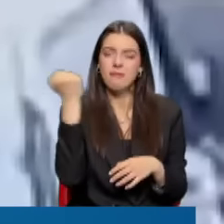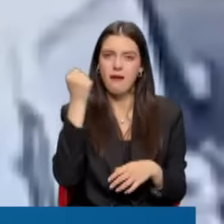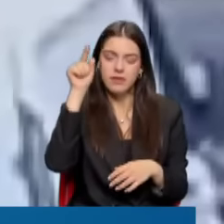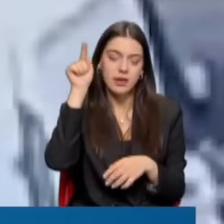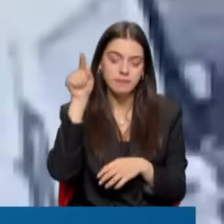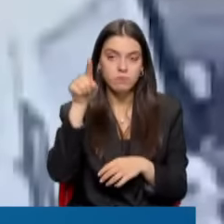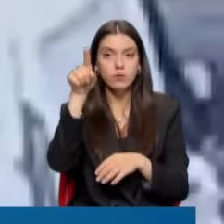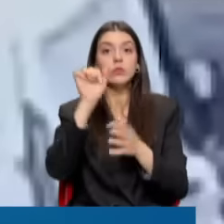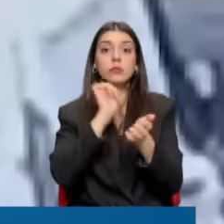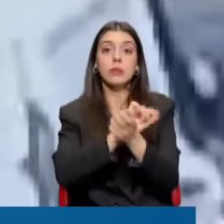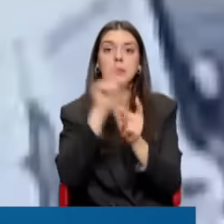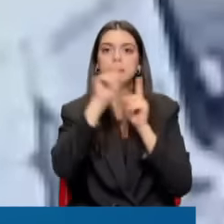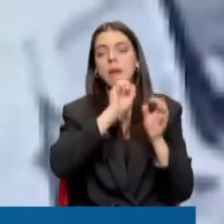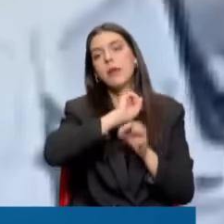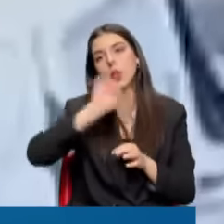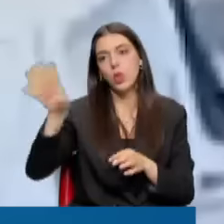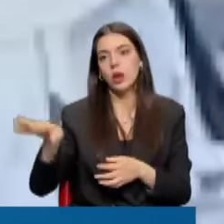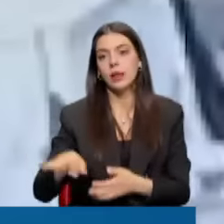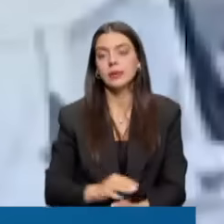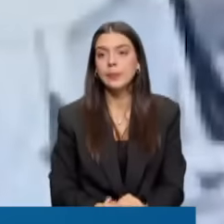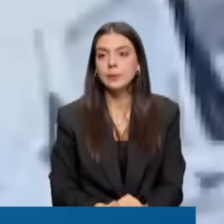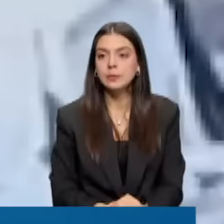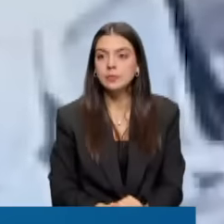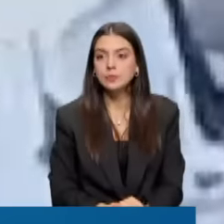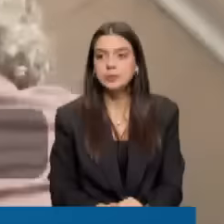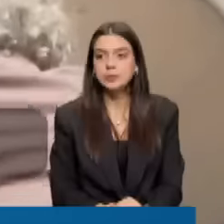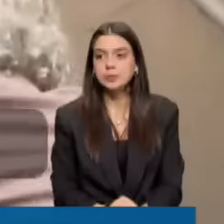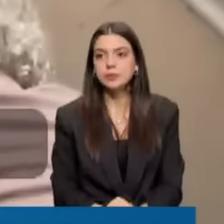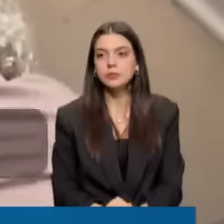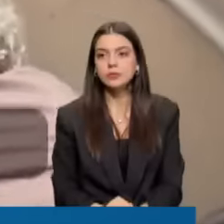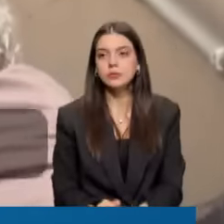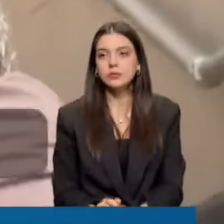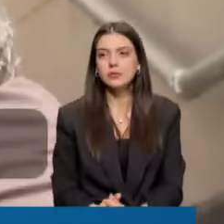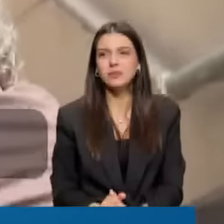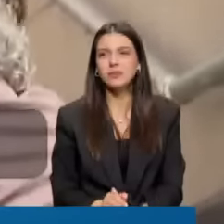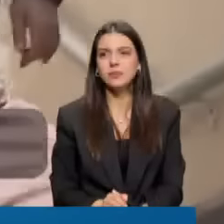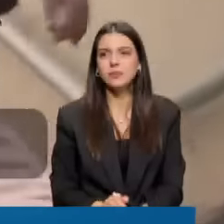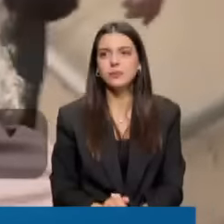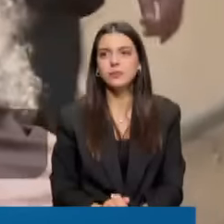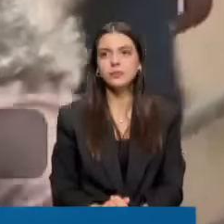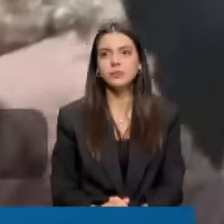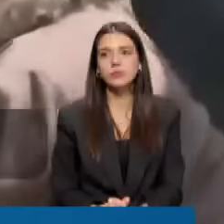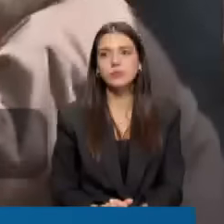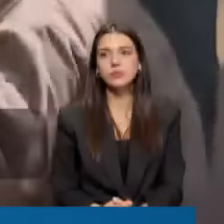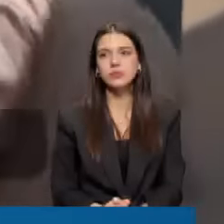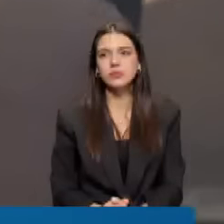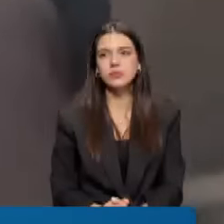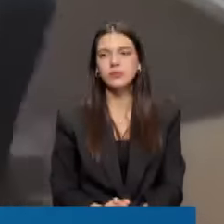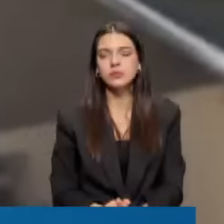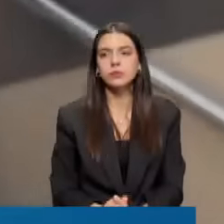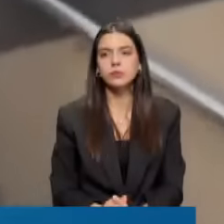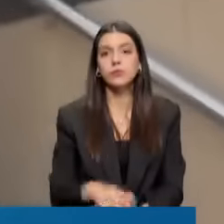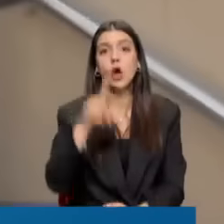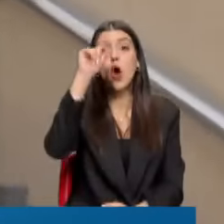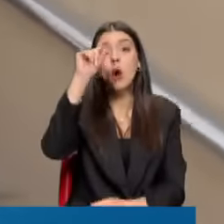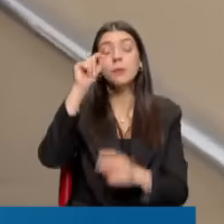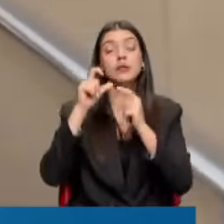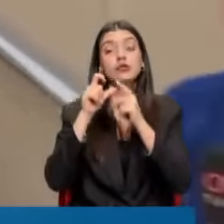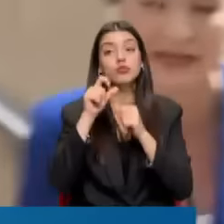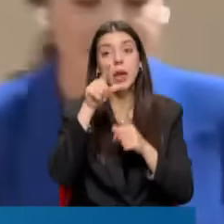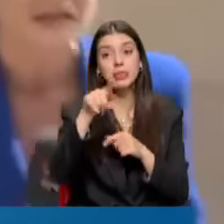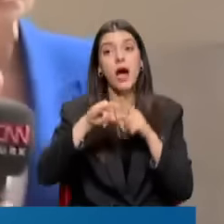talebiyle mahkemeye sevk edildi neden öldürdünüz bir şey söyleyecek misiniz 11 Şubat'ta